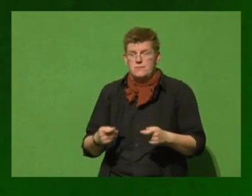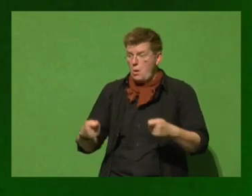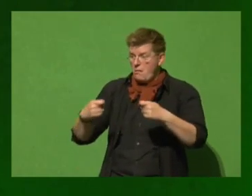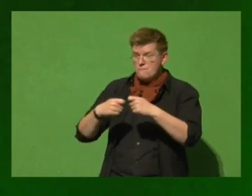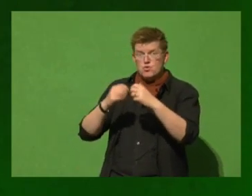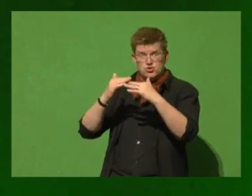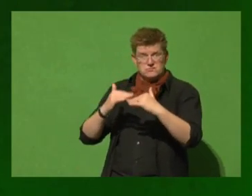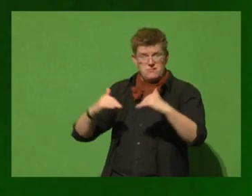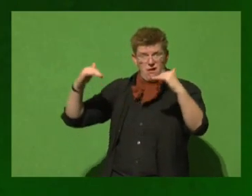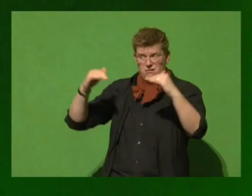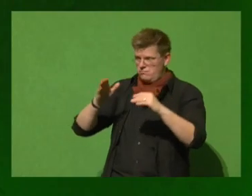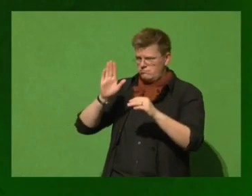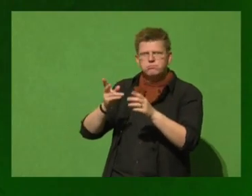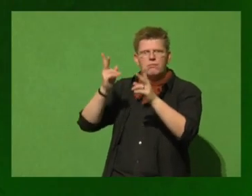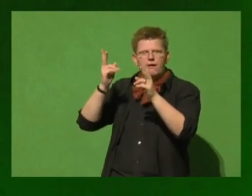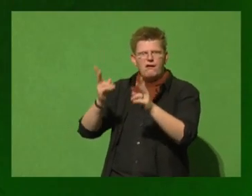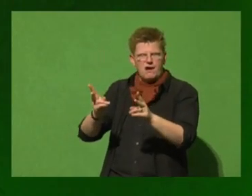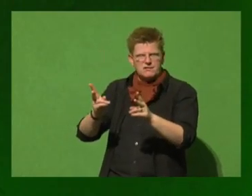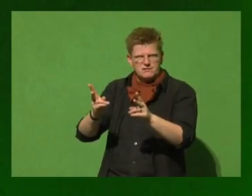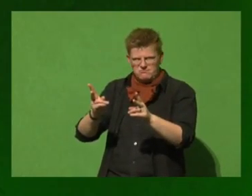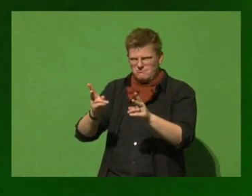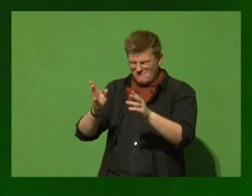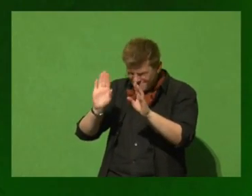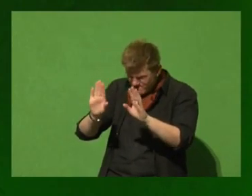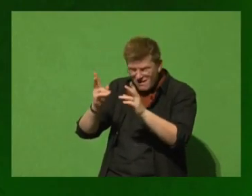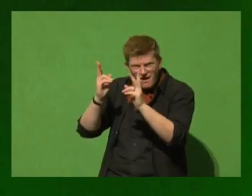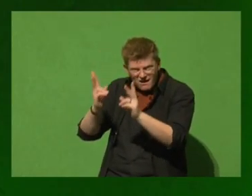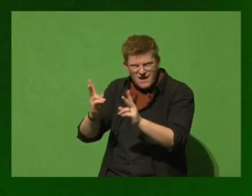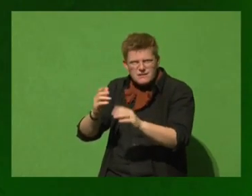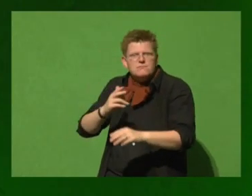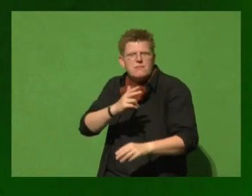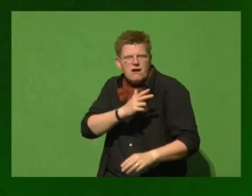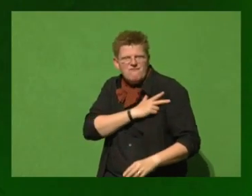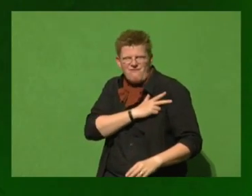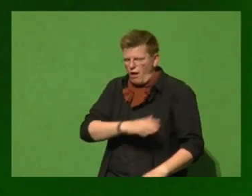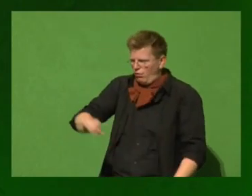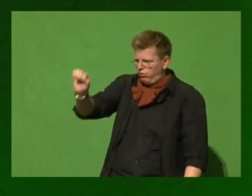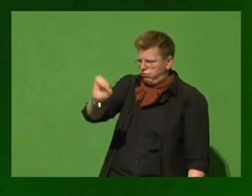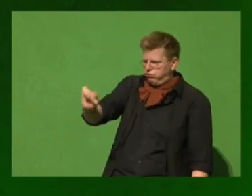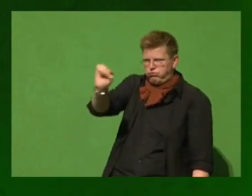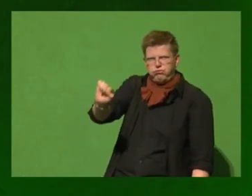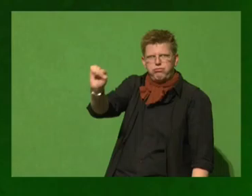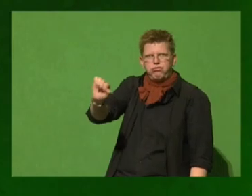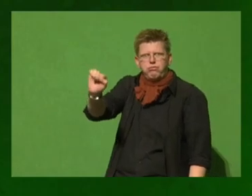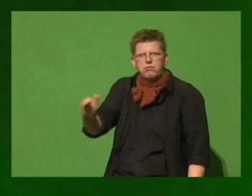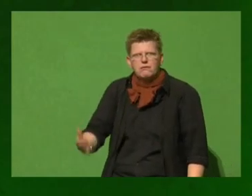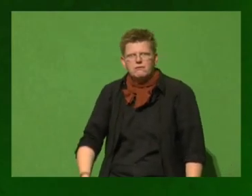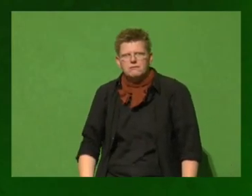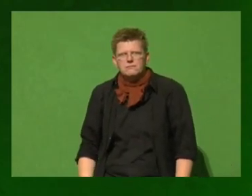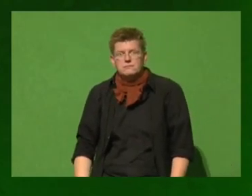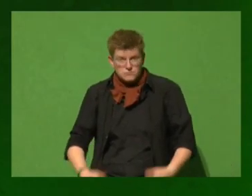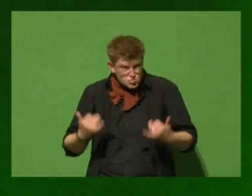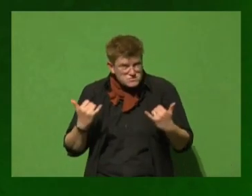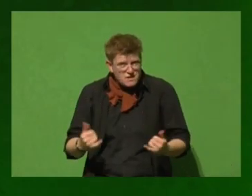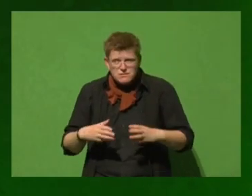Faden verarscht. Und um das jetzt noch alles noch mal extra zu toppen, schlägt die Große